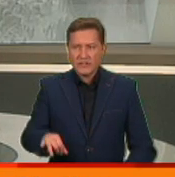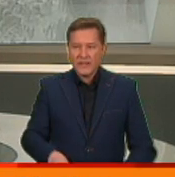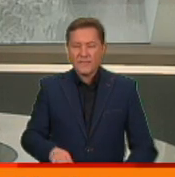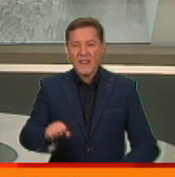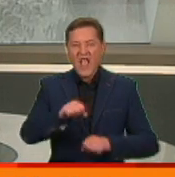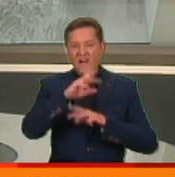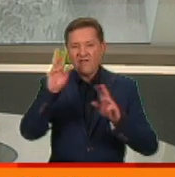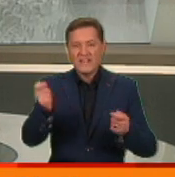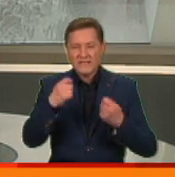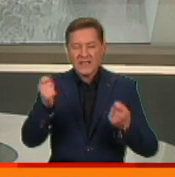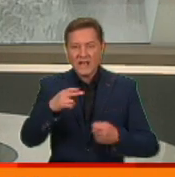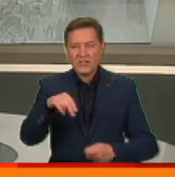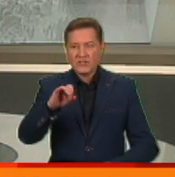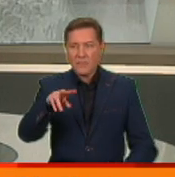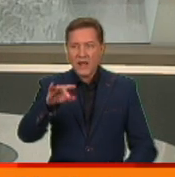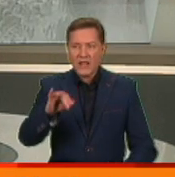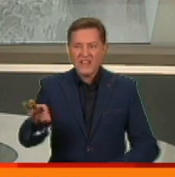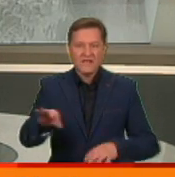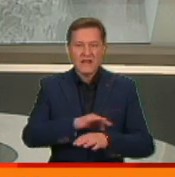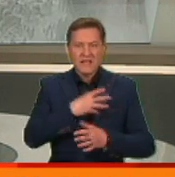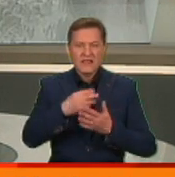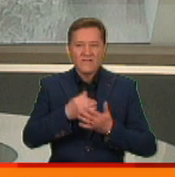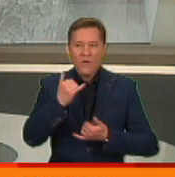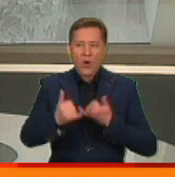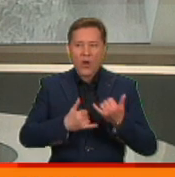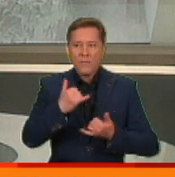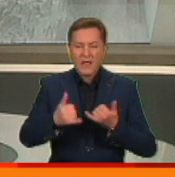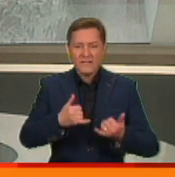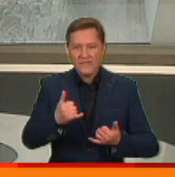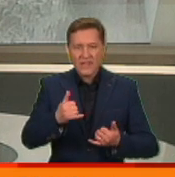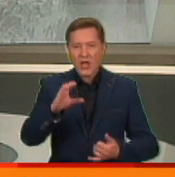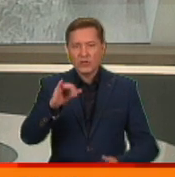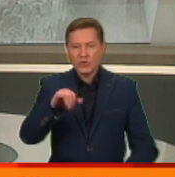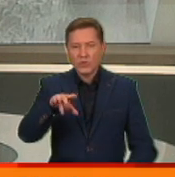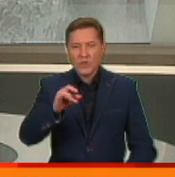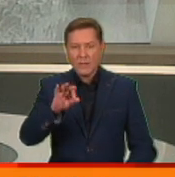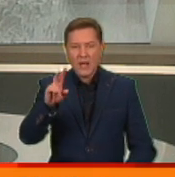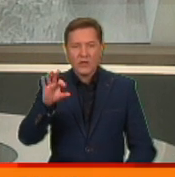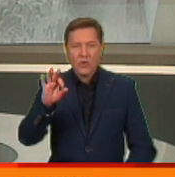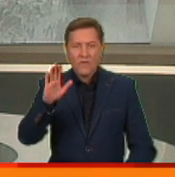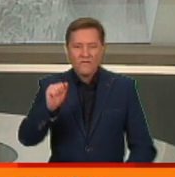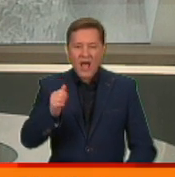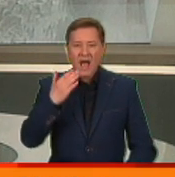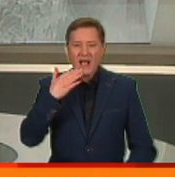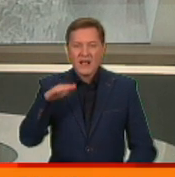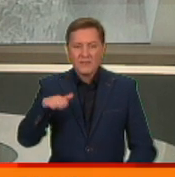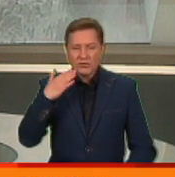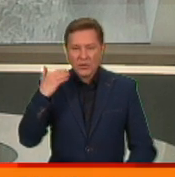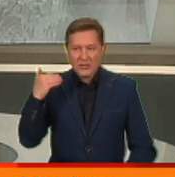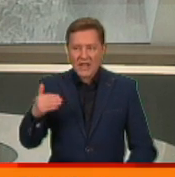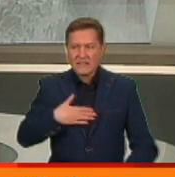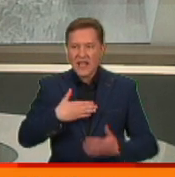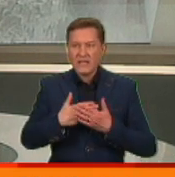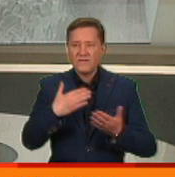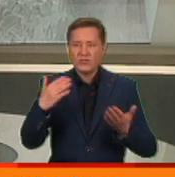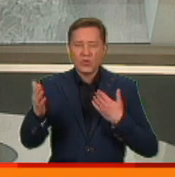Весілля джамали. Співачка вийшла заміж за свого коханого Бекіра Сулейманова. Він кримсько-татарський активіст. Стосунків